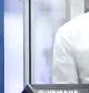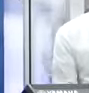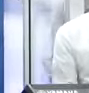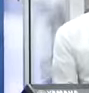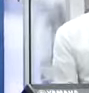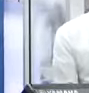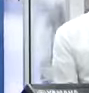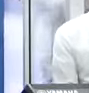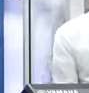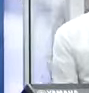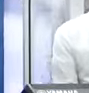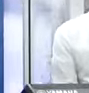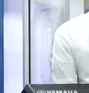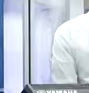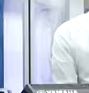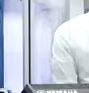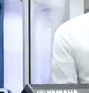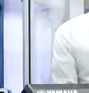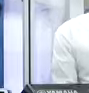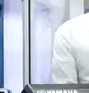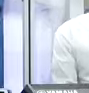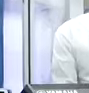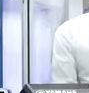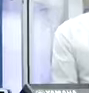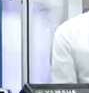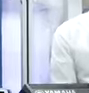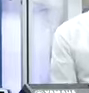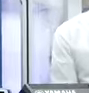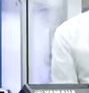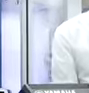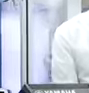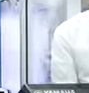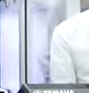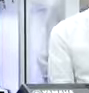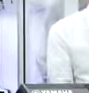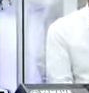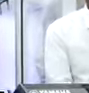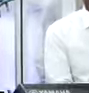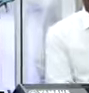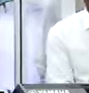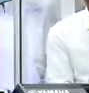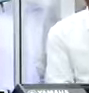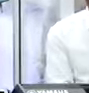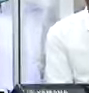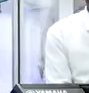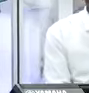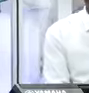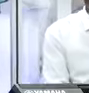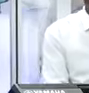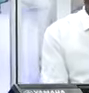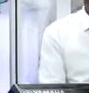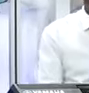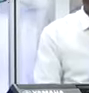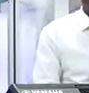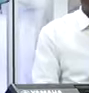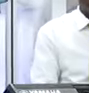ya kusanyiko ambayo Mungu wa mama mwanzilishi ametulinda, amekulinda mimi na